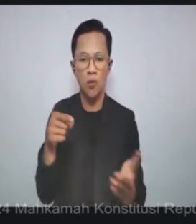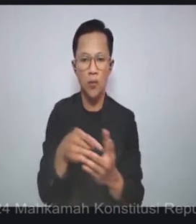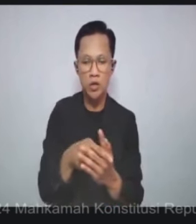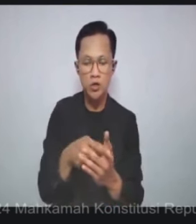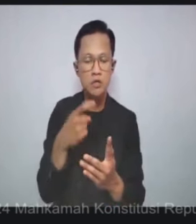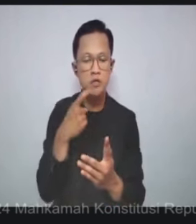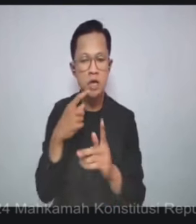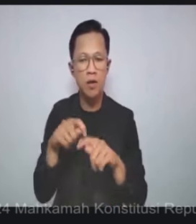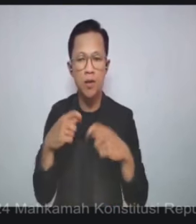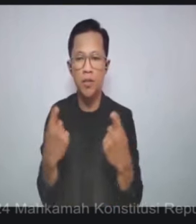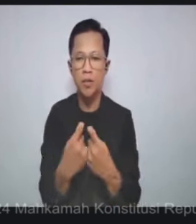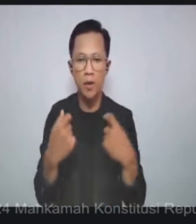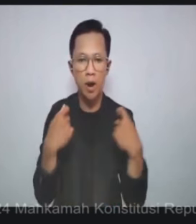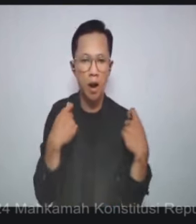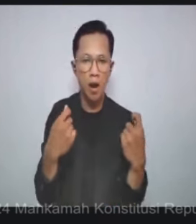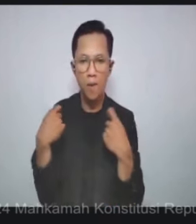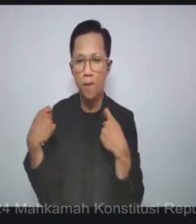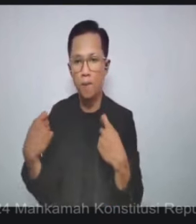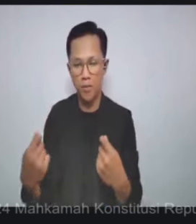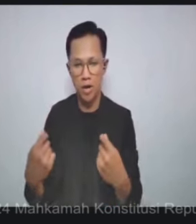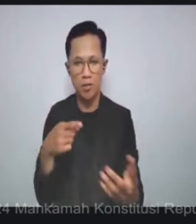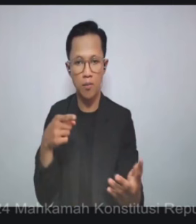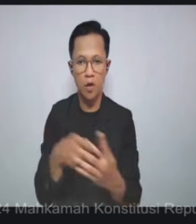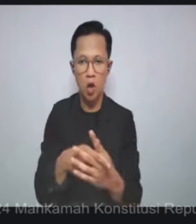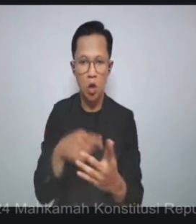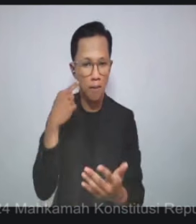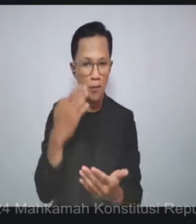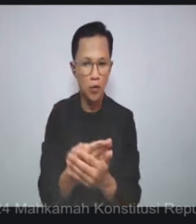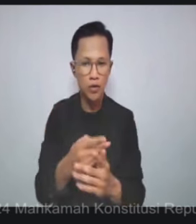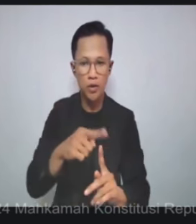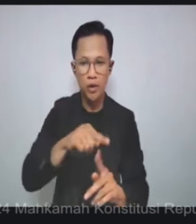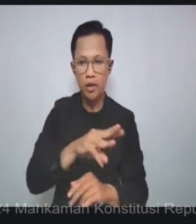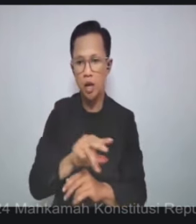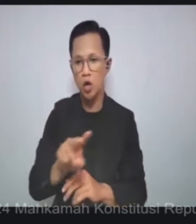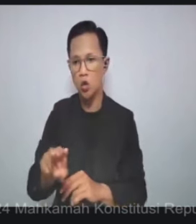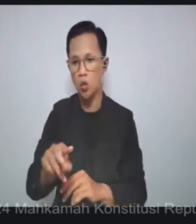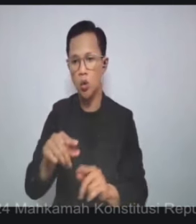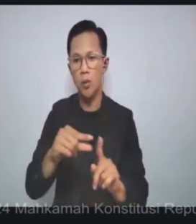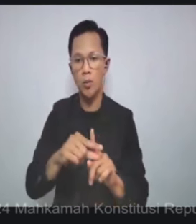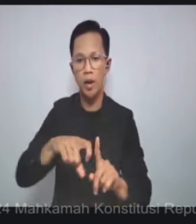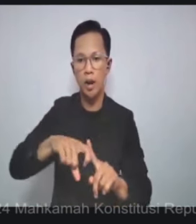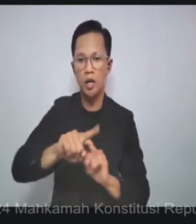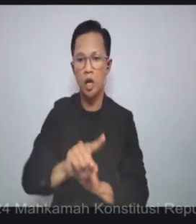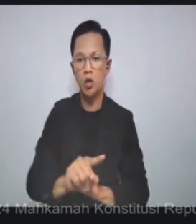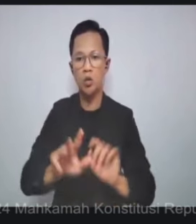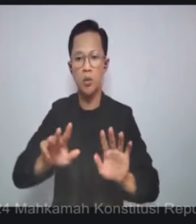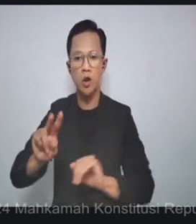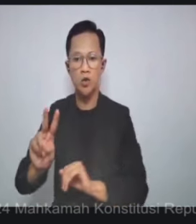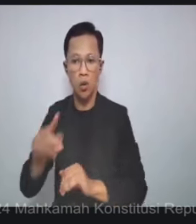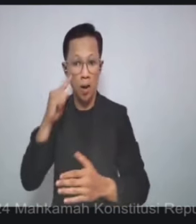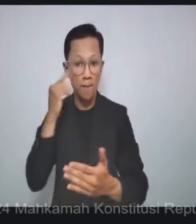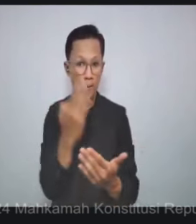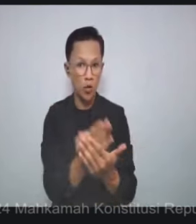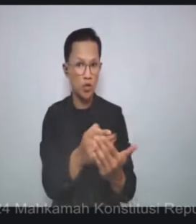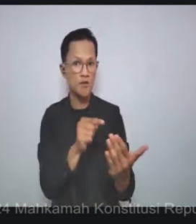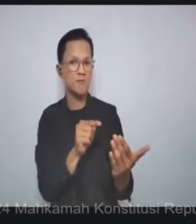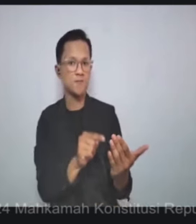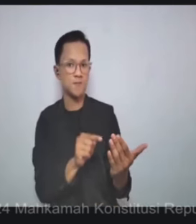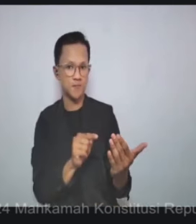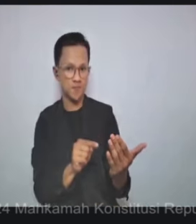pemilu Pid bukti t32 = bukti PK 192 terhadap bukti dimaksud mahkamah mencermati hasil kajian